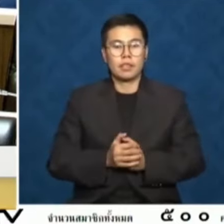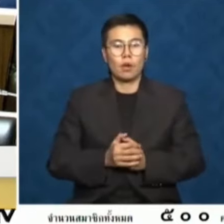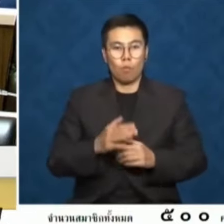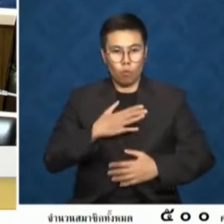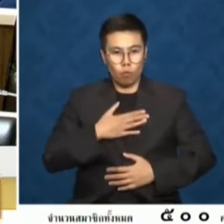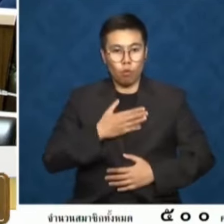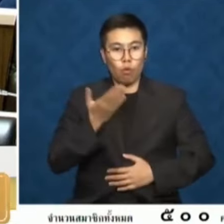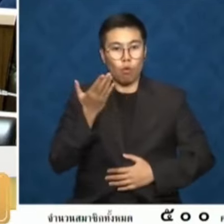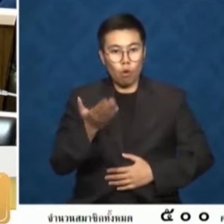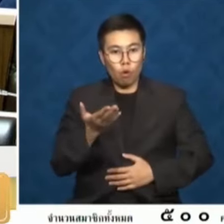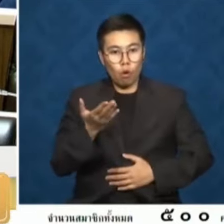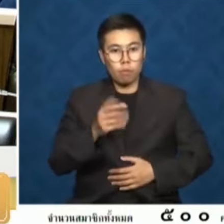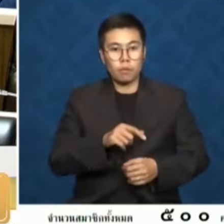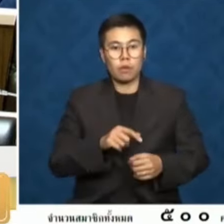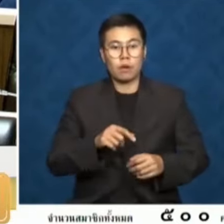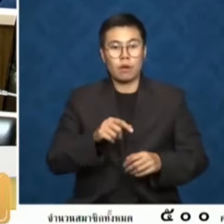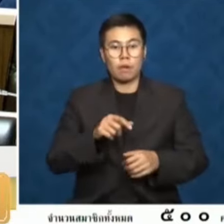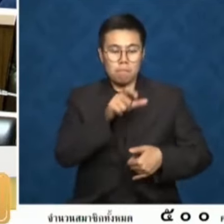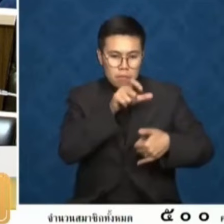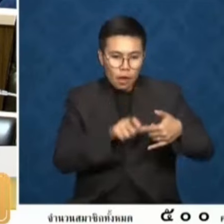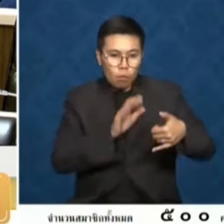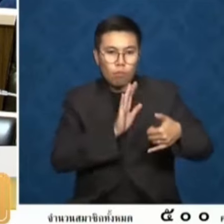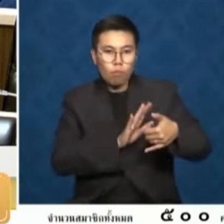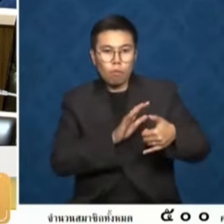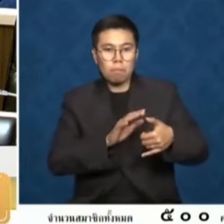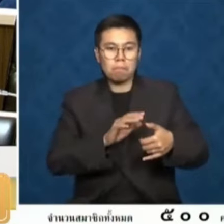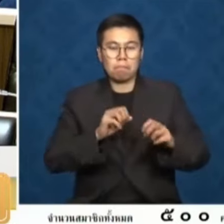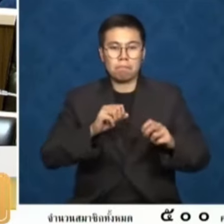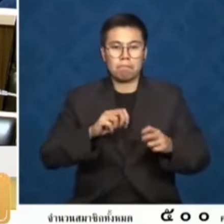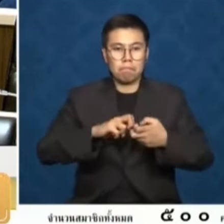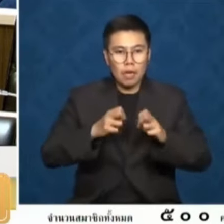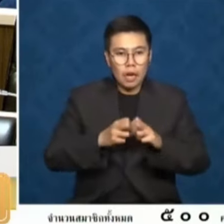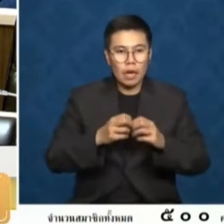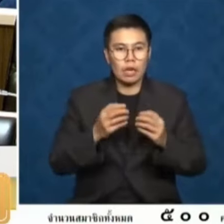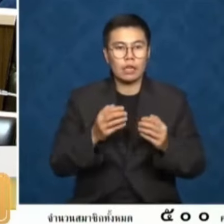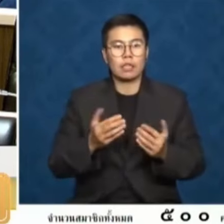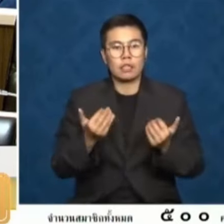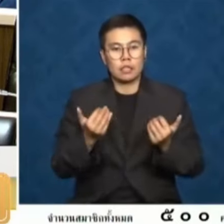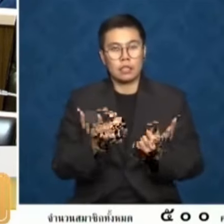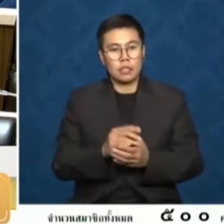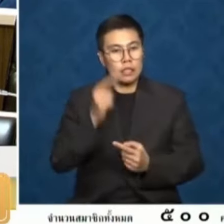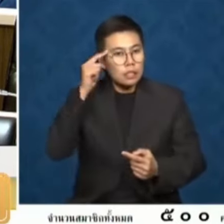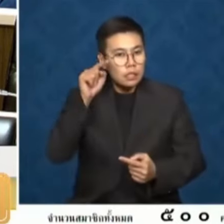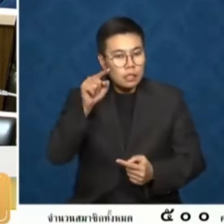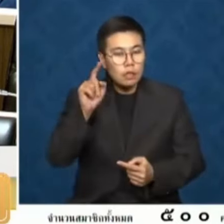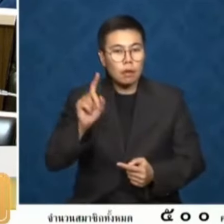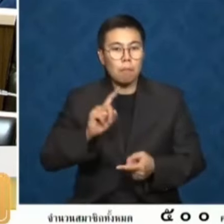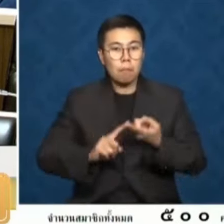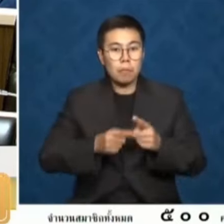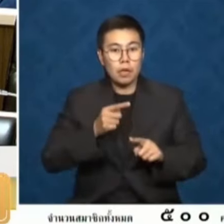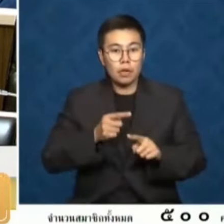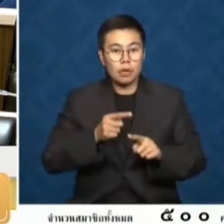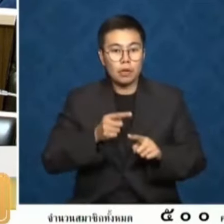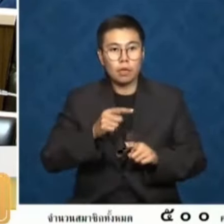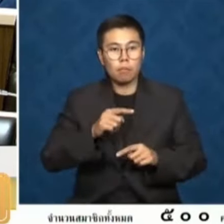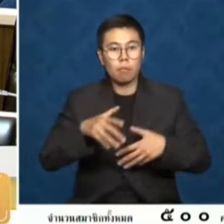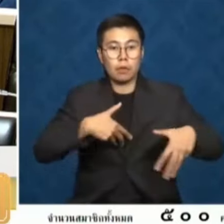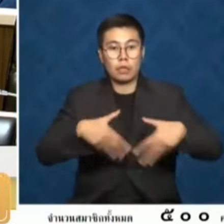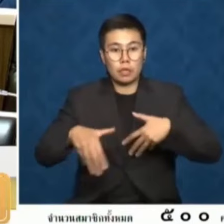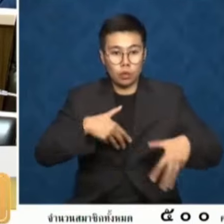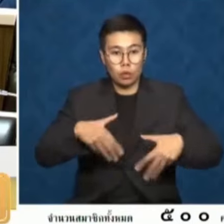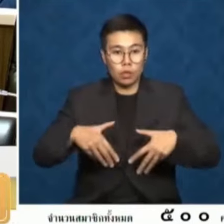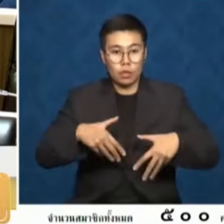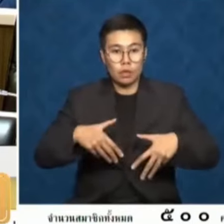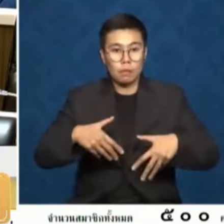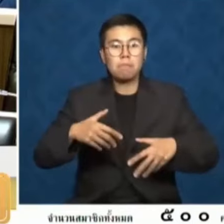ผมขอให้พฤติกรรมเหล่านี้นะครับให้นึกถึงเพื่อนๆพี่น้องประชาชนที่โด